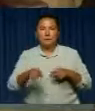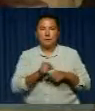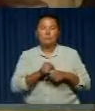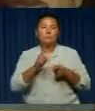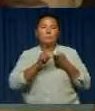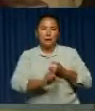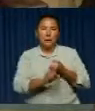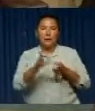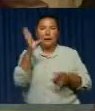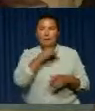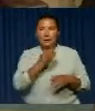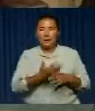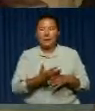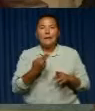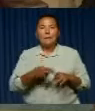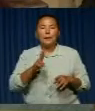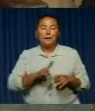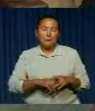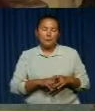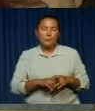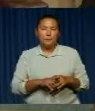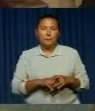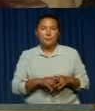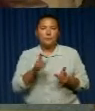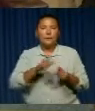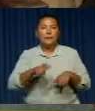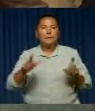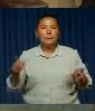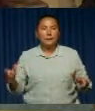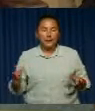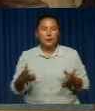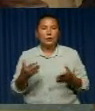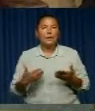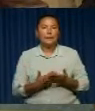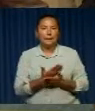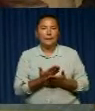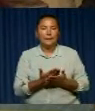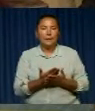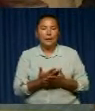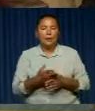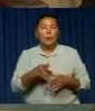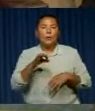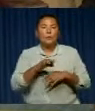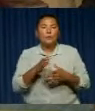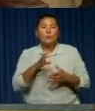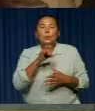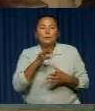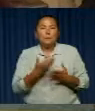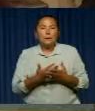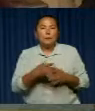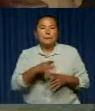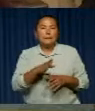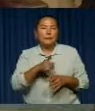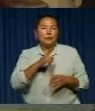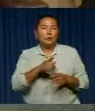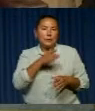кісілерде. Себебі сол деңгейдегі азаматтардың жаңағындай созылмалы аурулар бар ғой. Сол жасқа келгенде